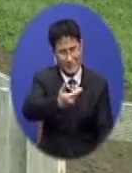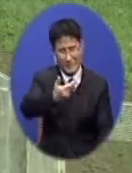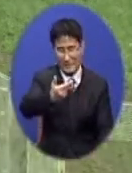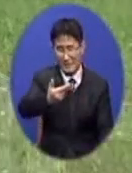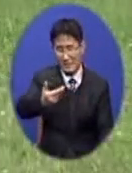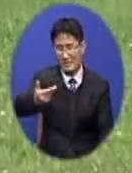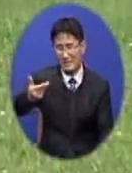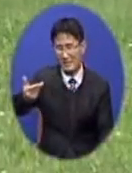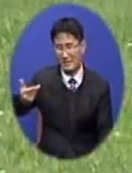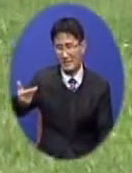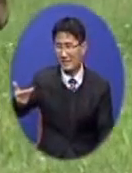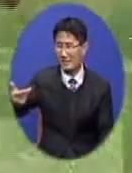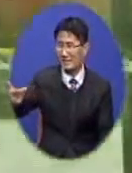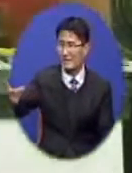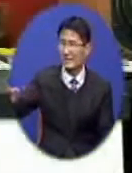감사합니다.